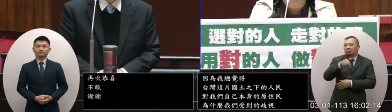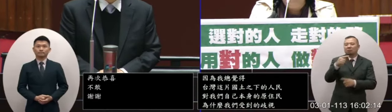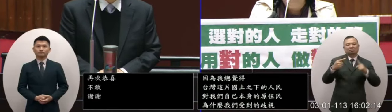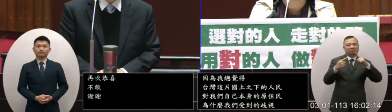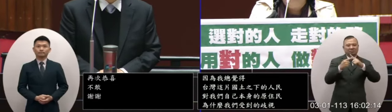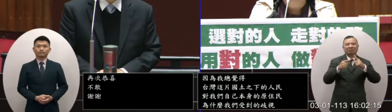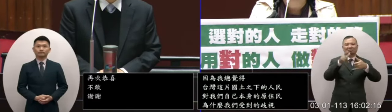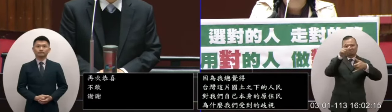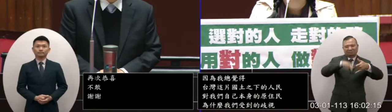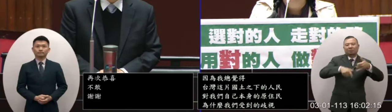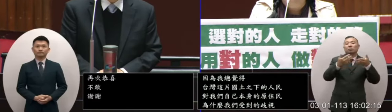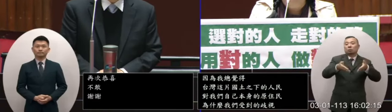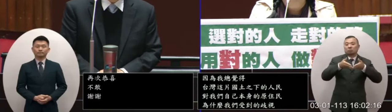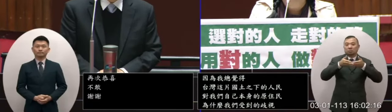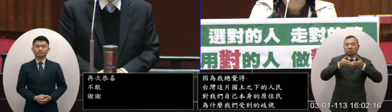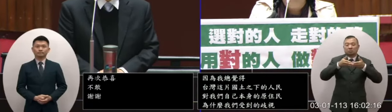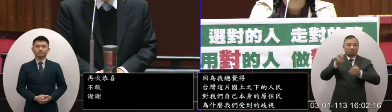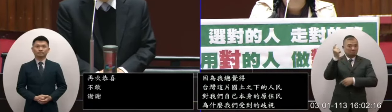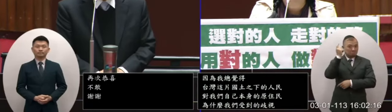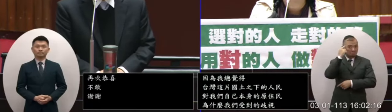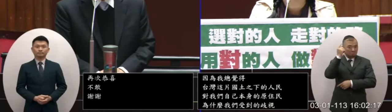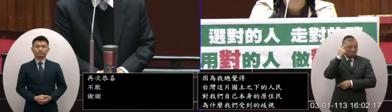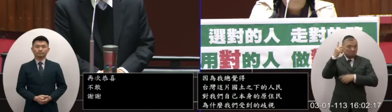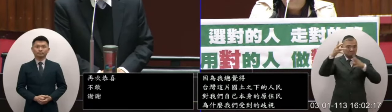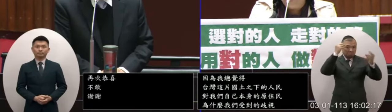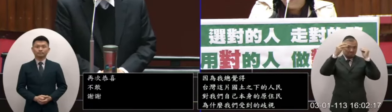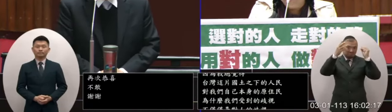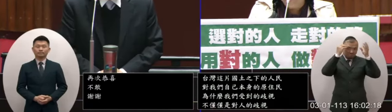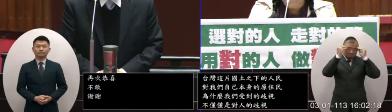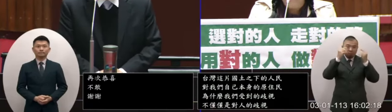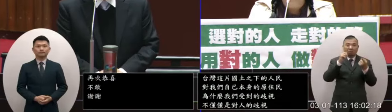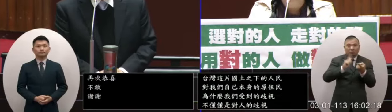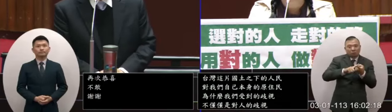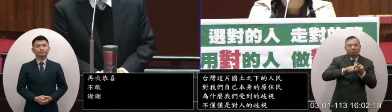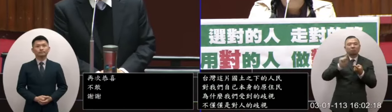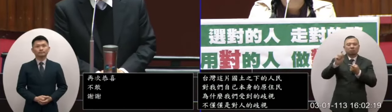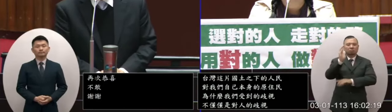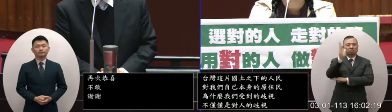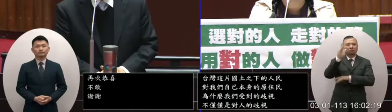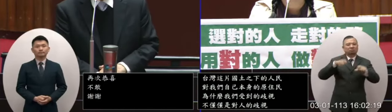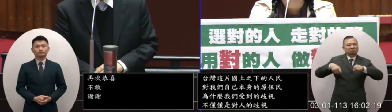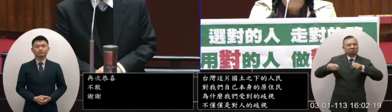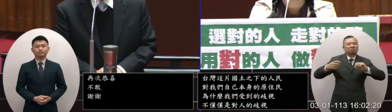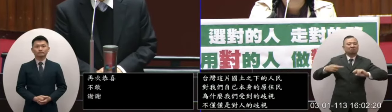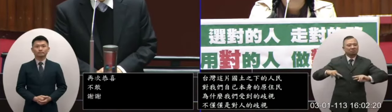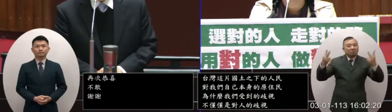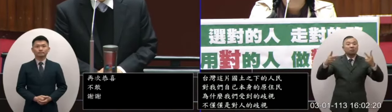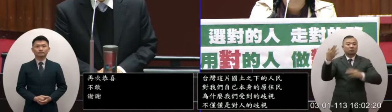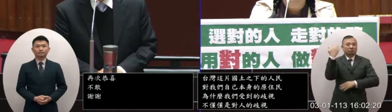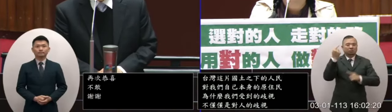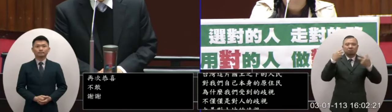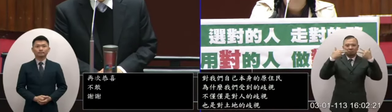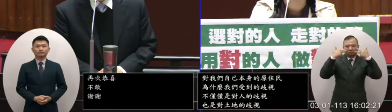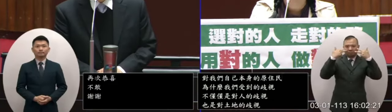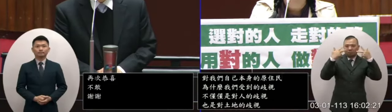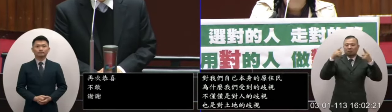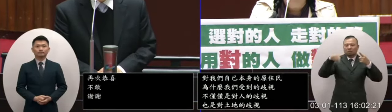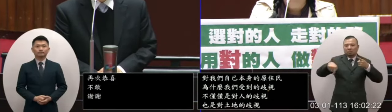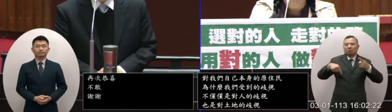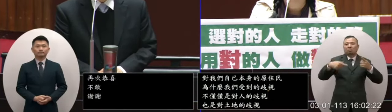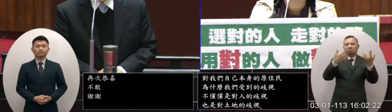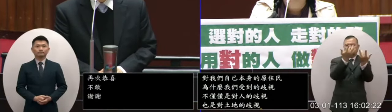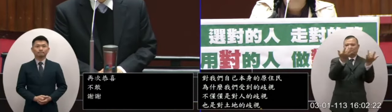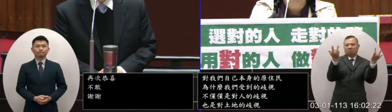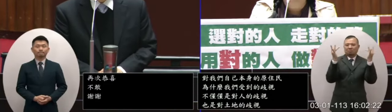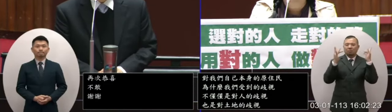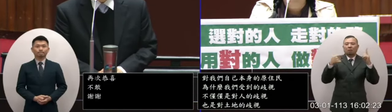因为观念它可以改变很多的政策。那以我们过去原住民守护山林，